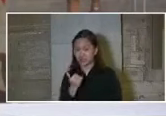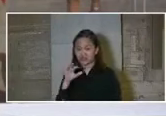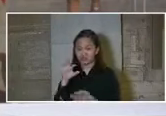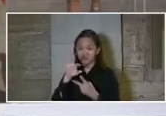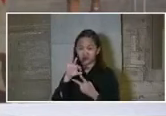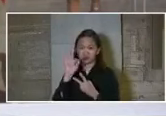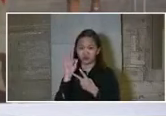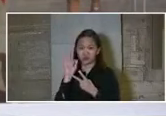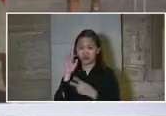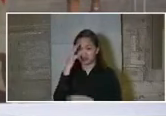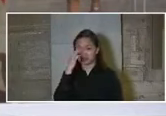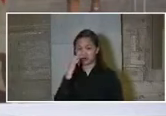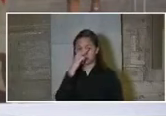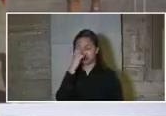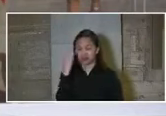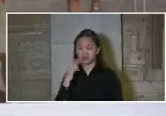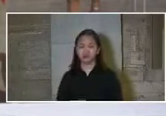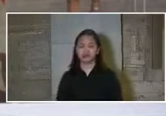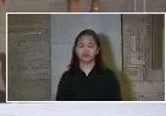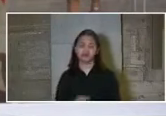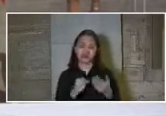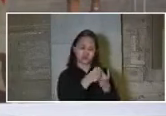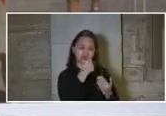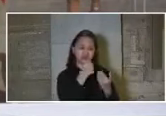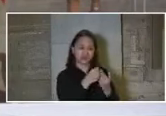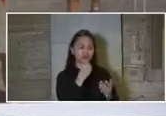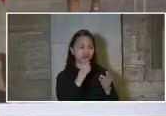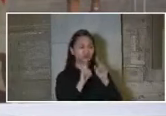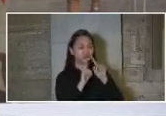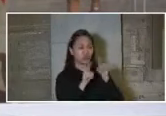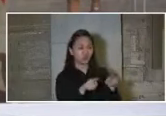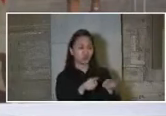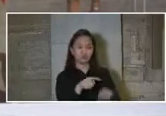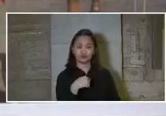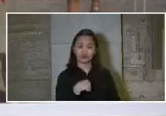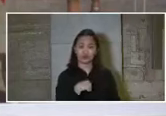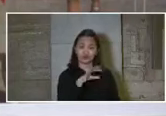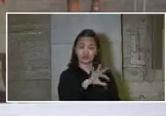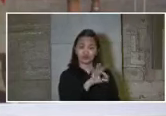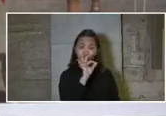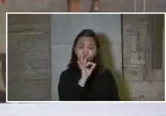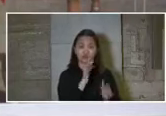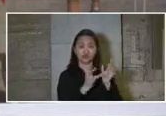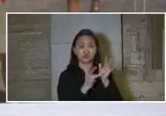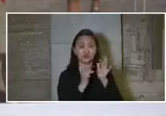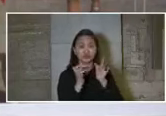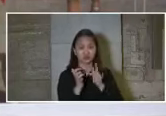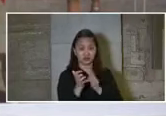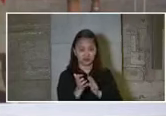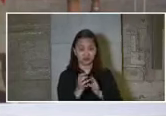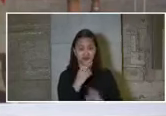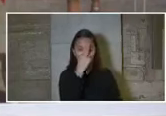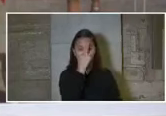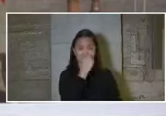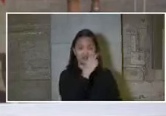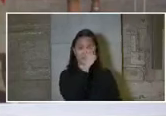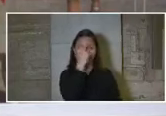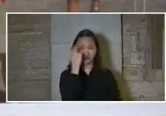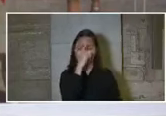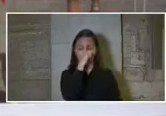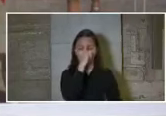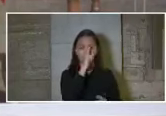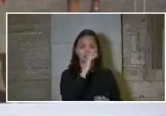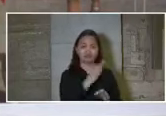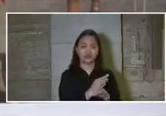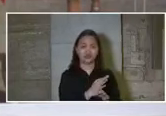Katoliko? They simply say, I have found Jesus in the Catholic faith.